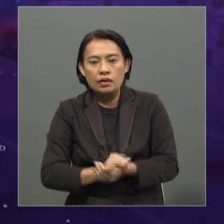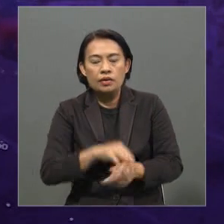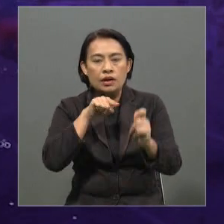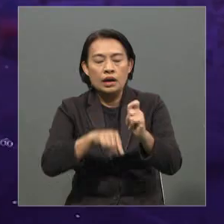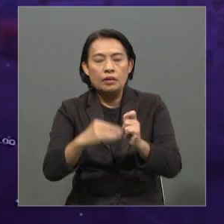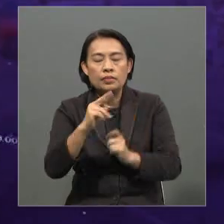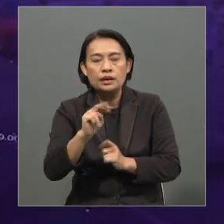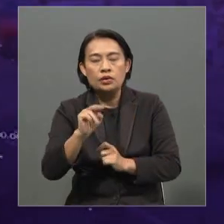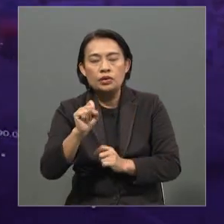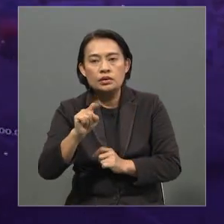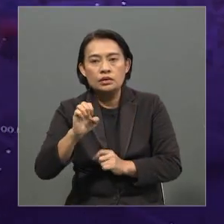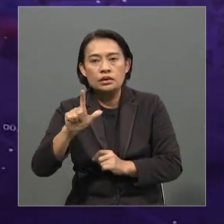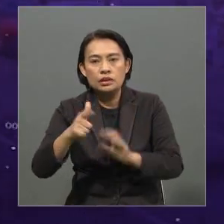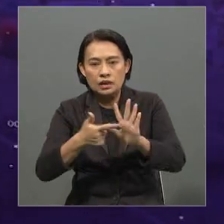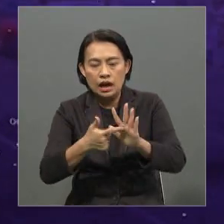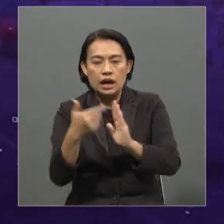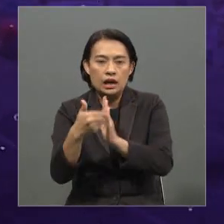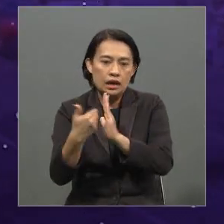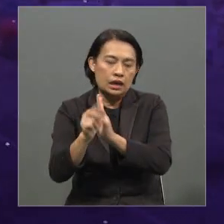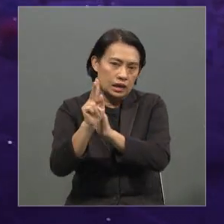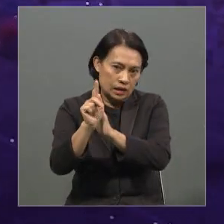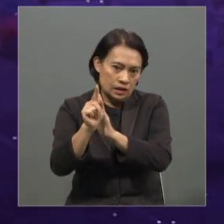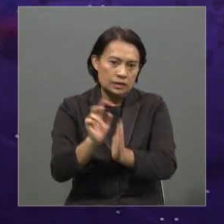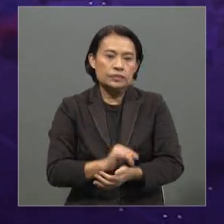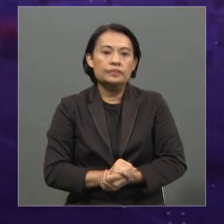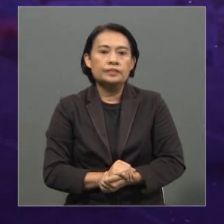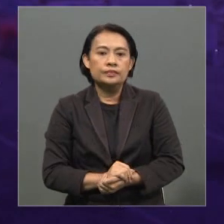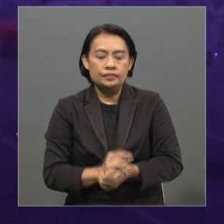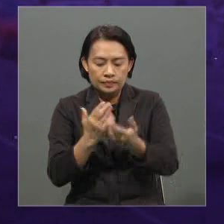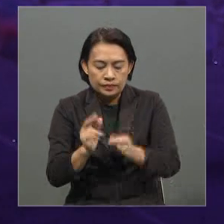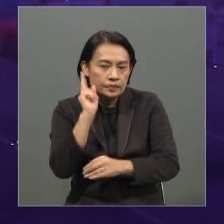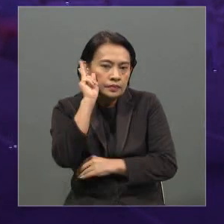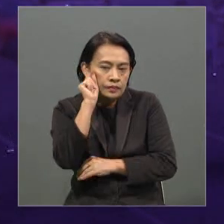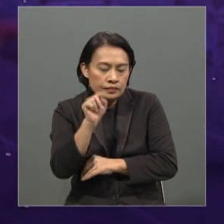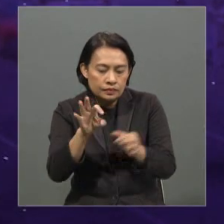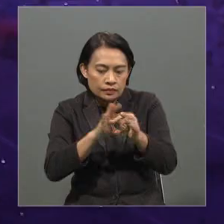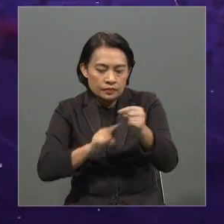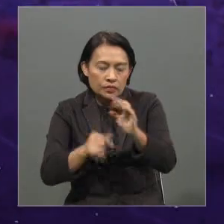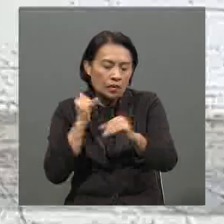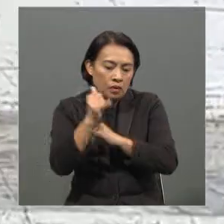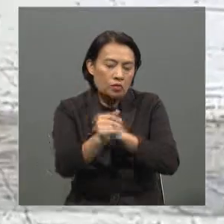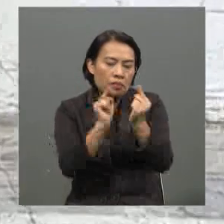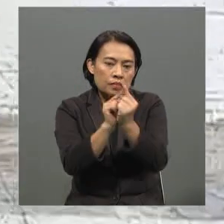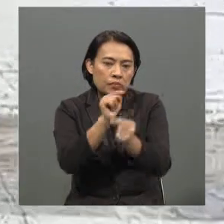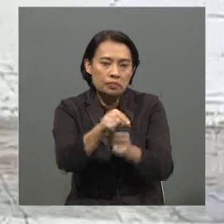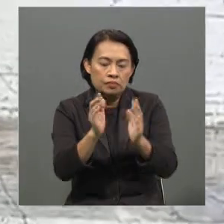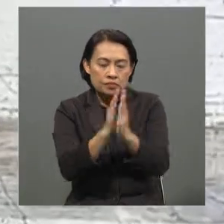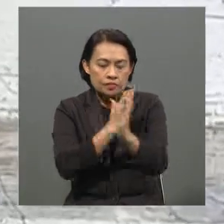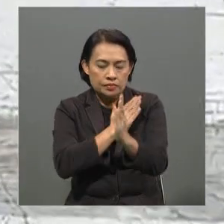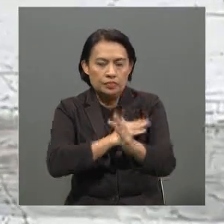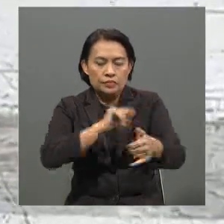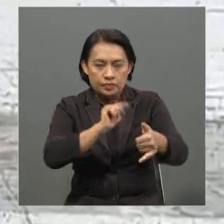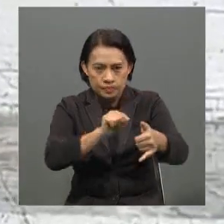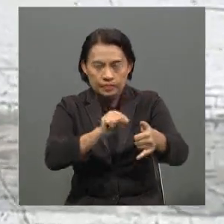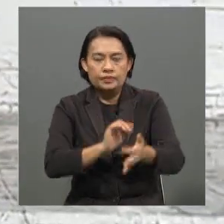จังหวัดขอนแก่นนะพอมีโพสต์แบบนี้ขึ้นมาพุธแน่นอนนะครับผู้สื่อข่าวพุ่งไปเลยนะครับที่ขอนแก่นนะฮผู้สื่อข่าวก็ลง